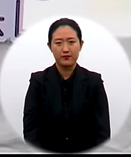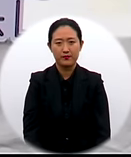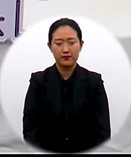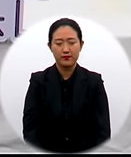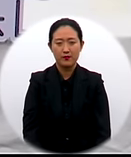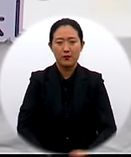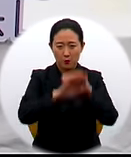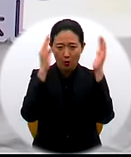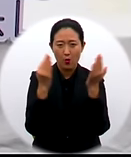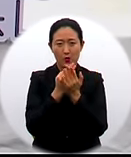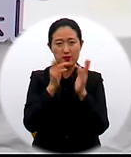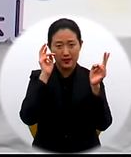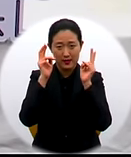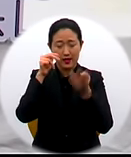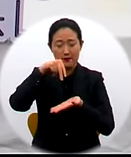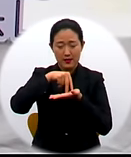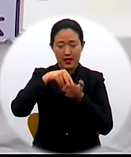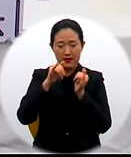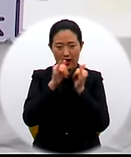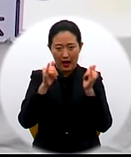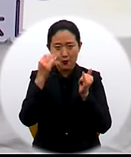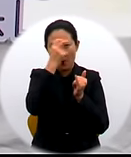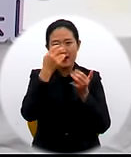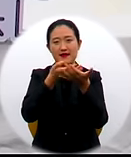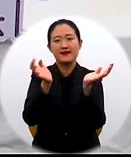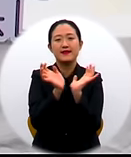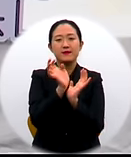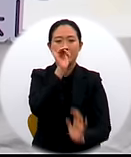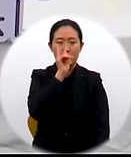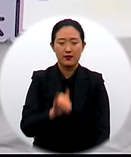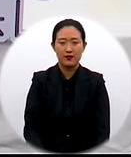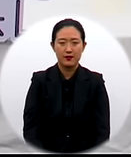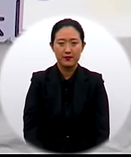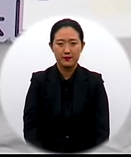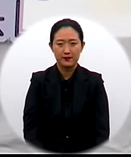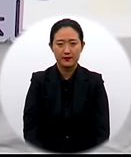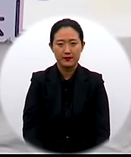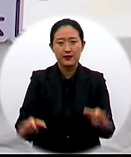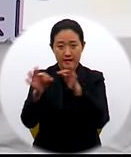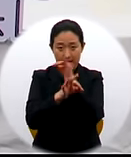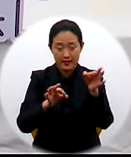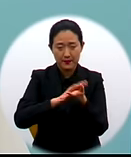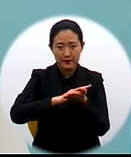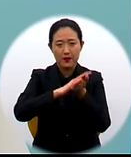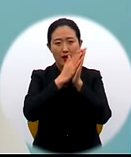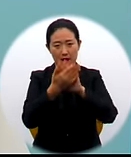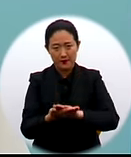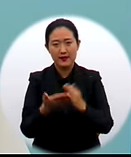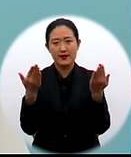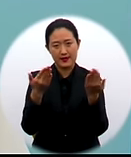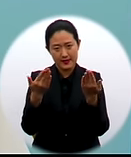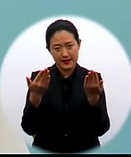분명히 사람을 관리하는 어떤 팀이 있습니다. 그런데 이 팀이 시장이 달라지면서 직무의 결이 달라져요.